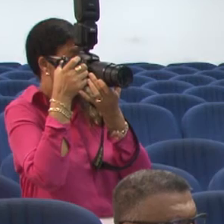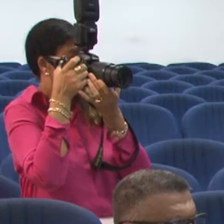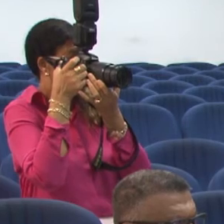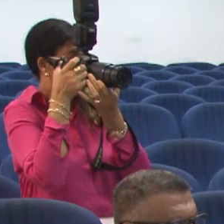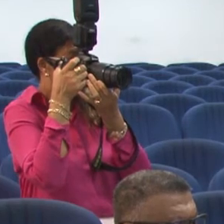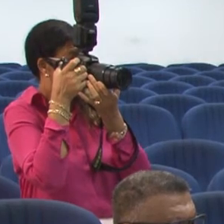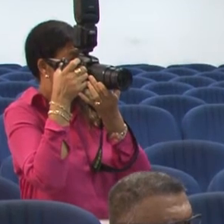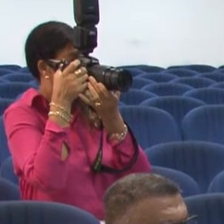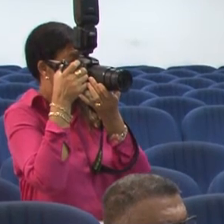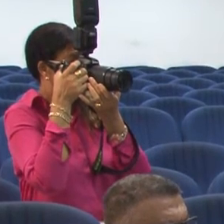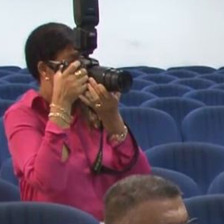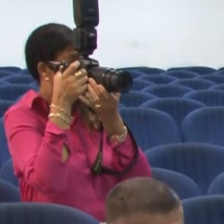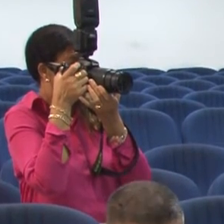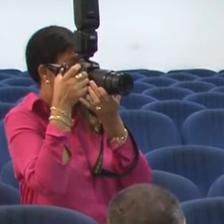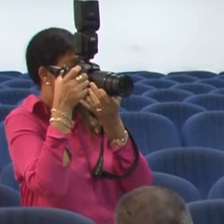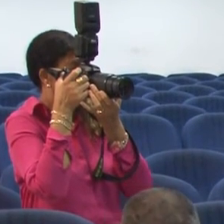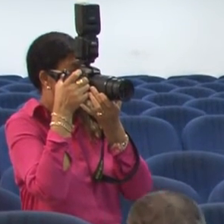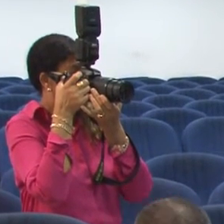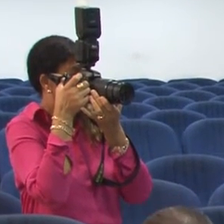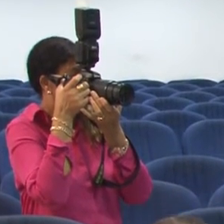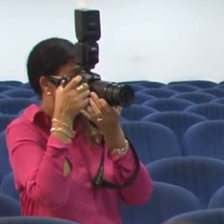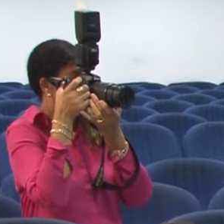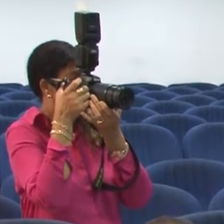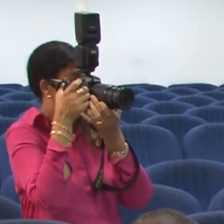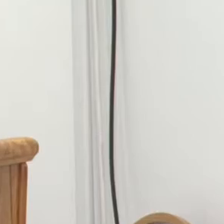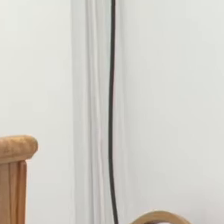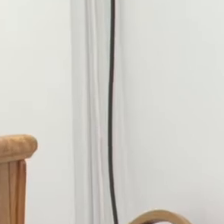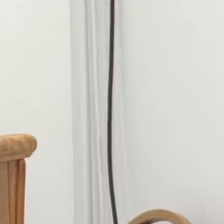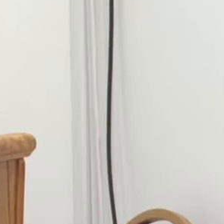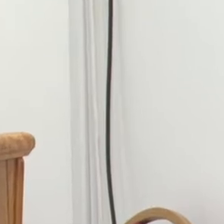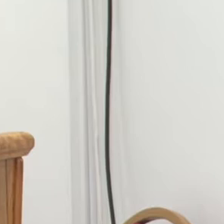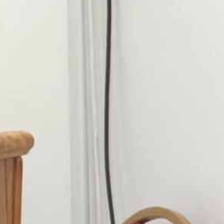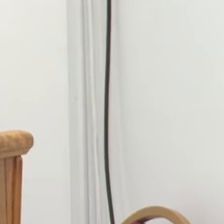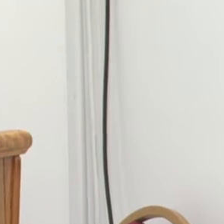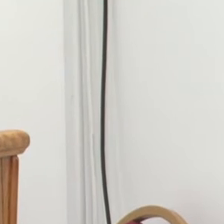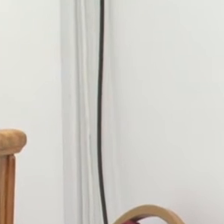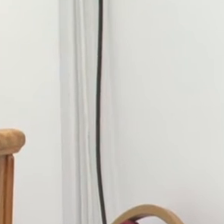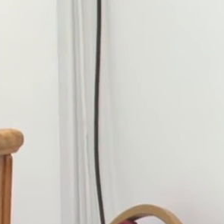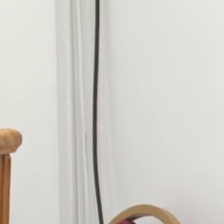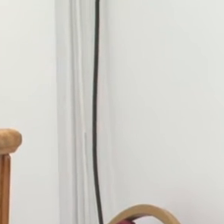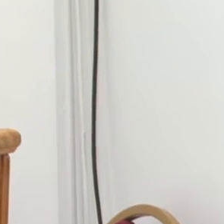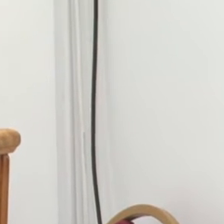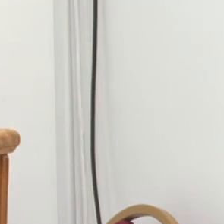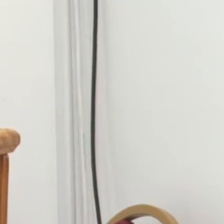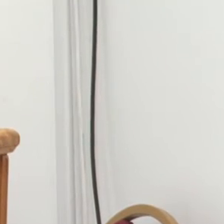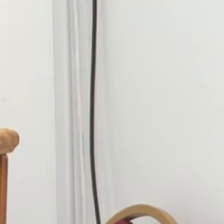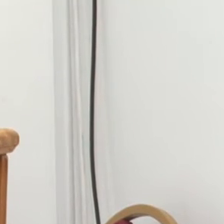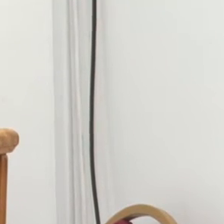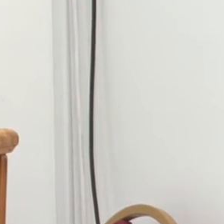Gédéon. Bon après-midi, ben journaliste et ben du monde qui a l'écoute de votre TV.